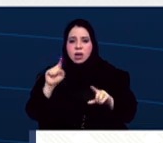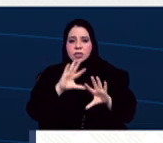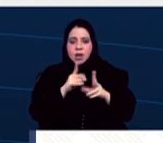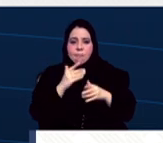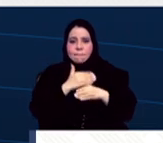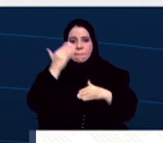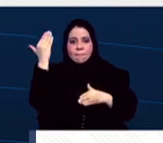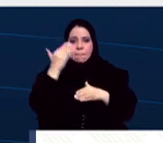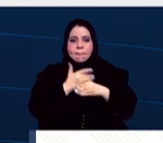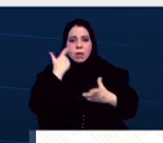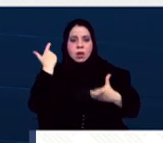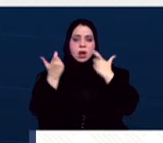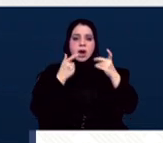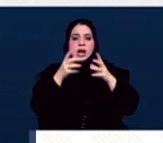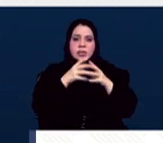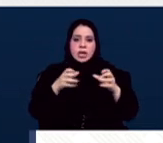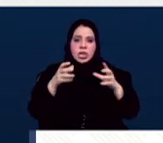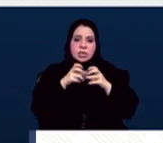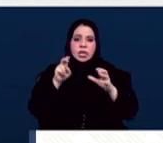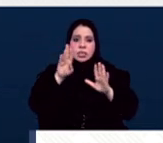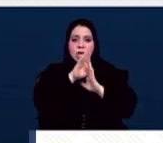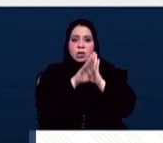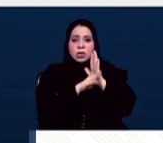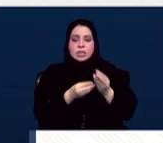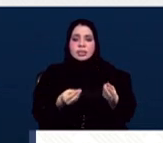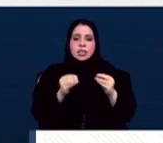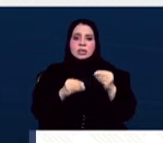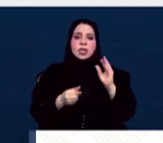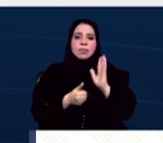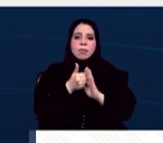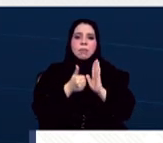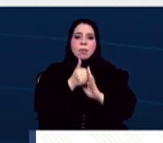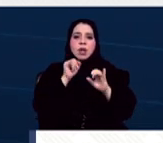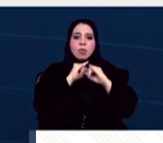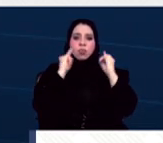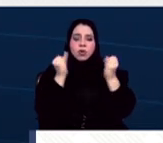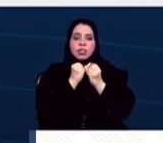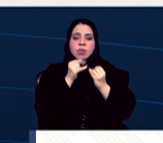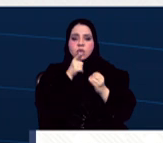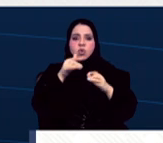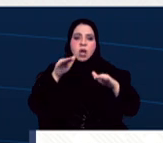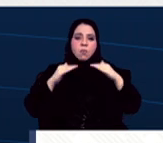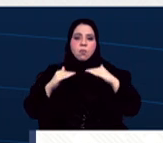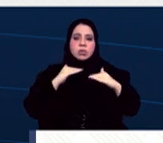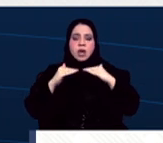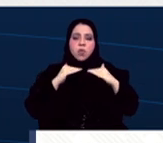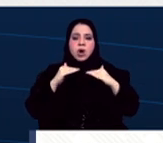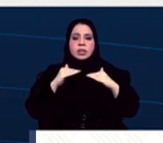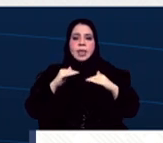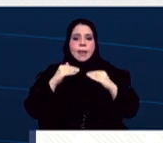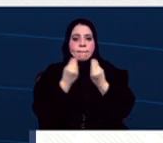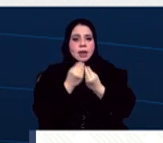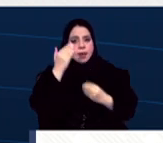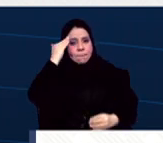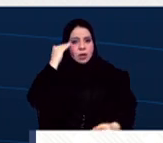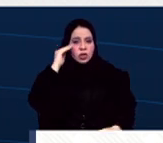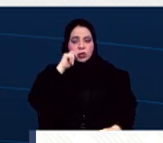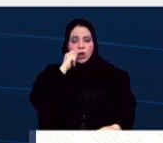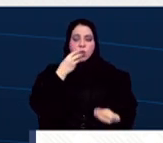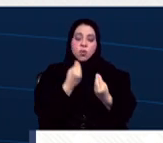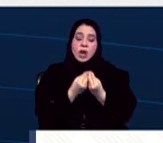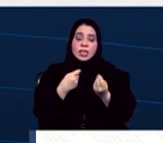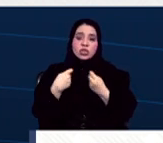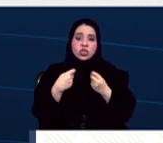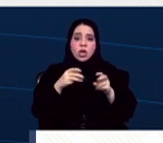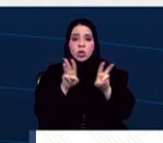الجمركيه وقواعد المنشا بالاضافه الى استعراض تقرير موجز لما انجزته المنظمه بشان المساوى بين